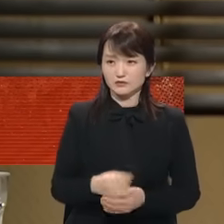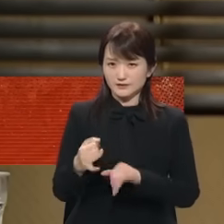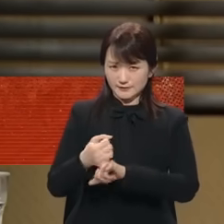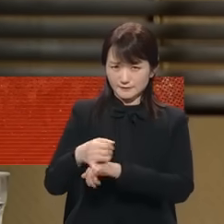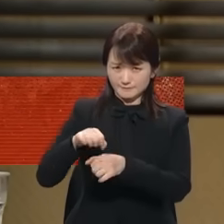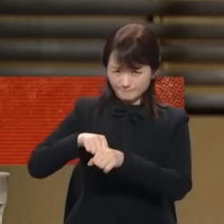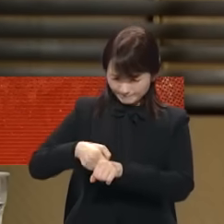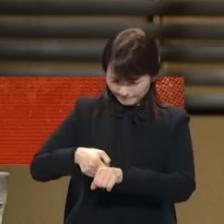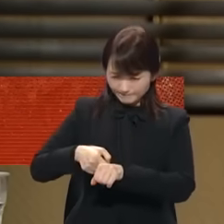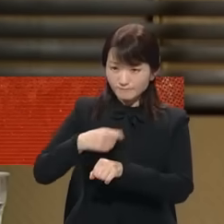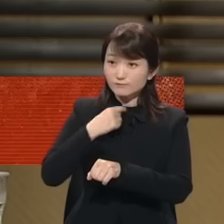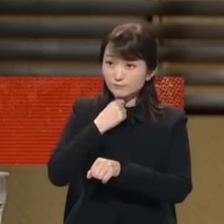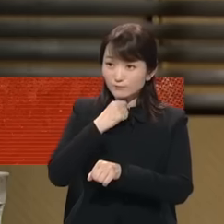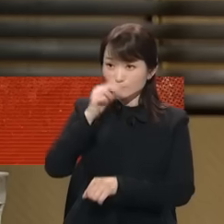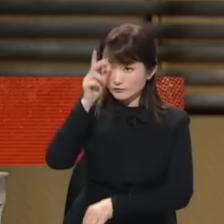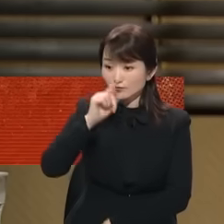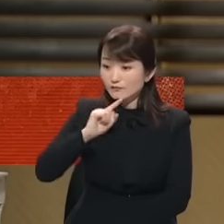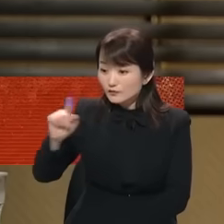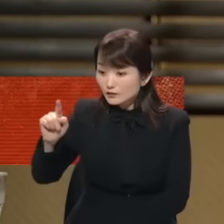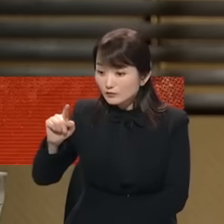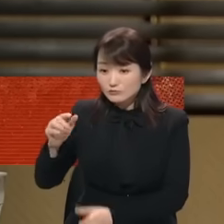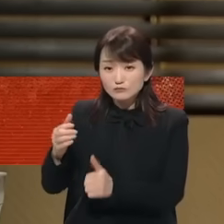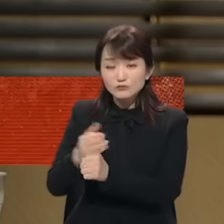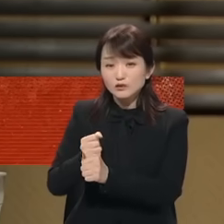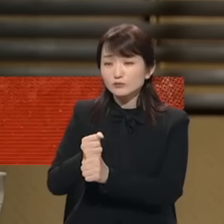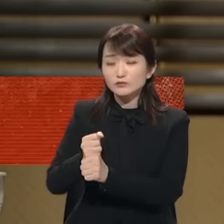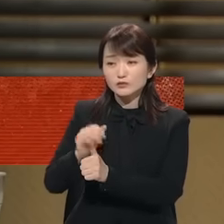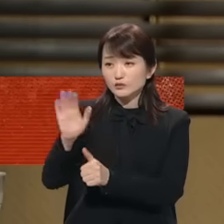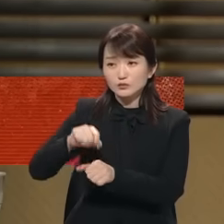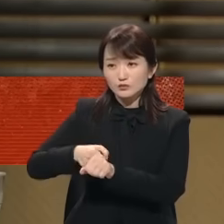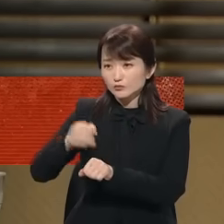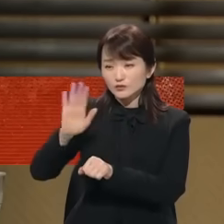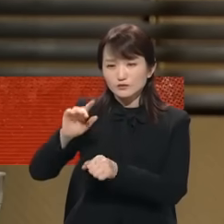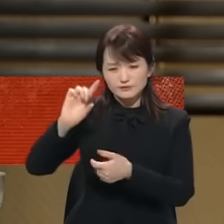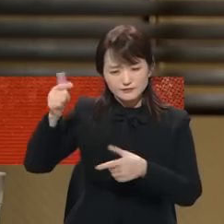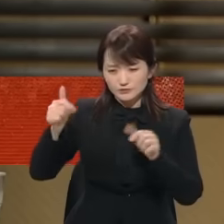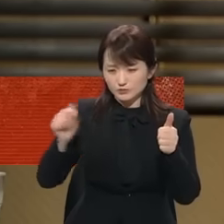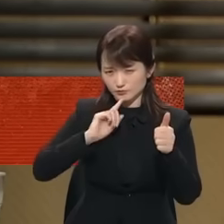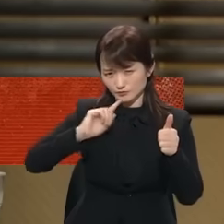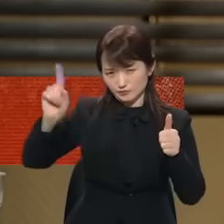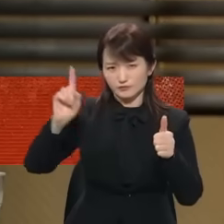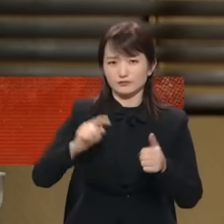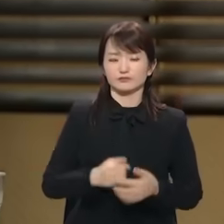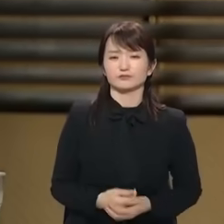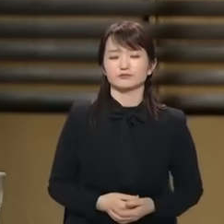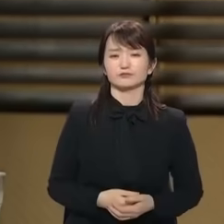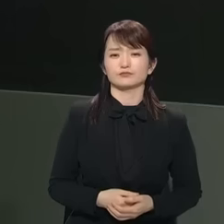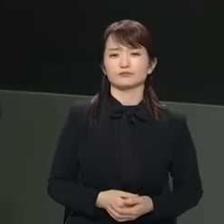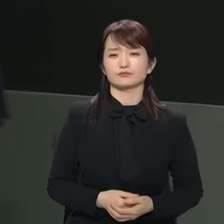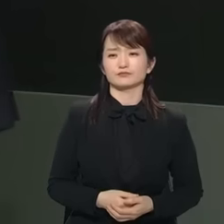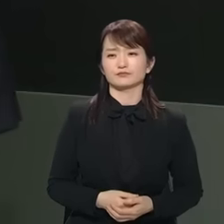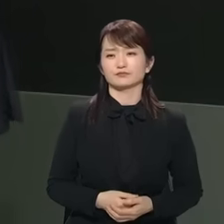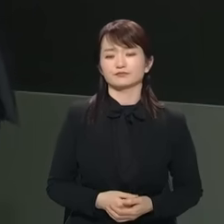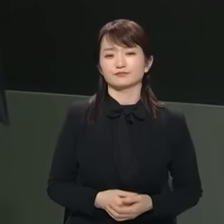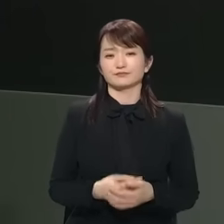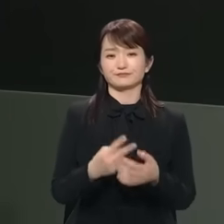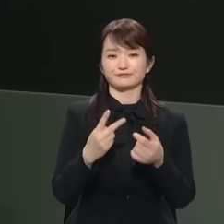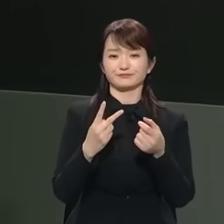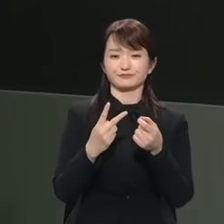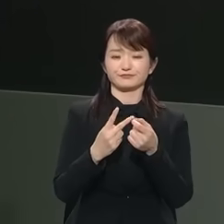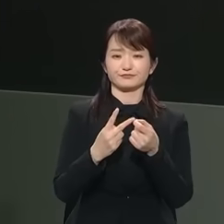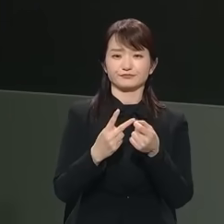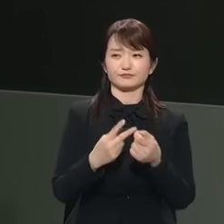좋겠다고 생각해서 경찰의 신고 있는데 불송 치라이이 신청까지 한 상태라고 합니다 아 그렇군요 알겠습니다 자 다음